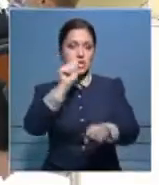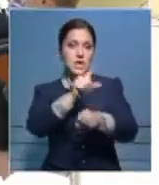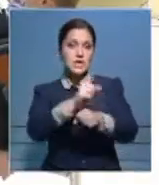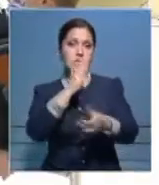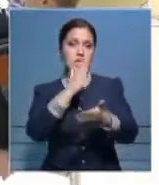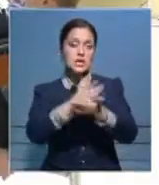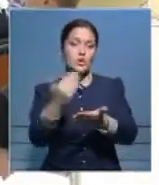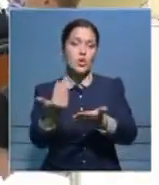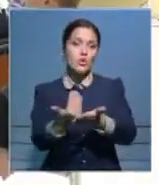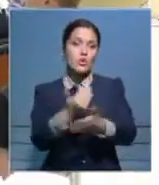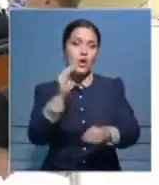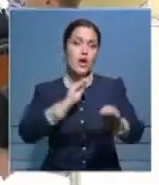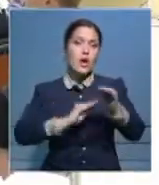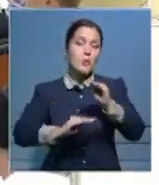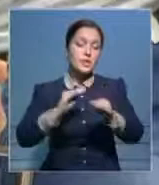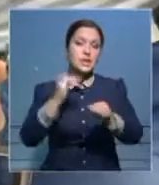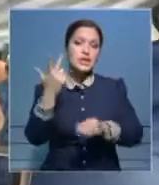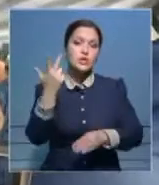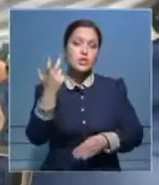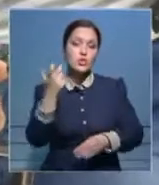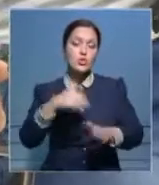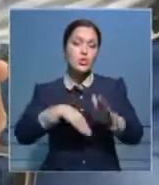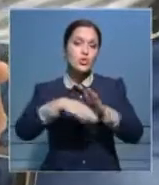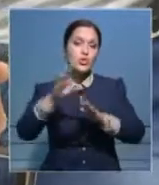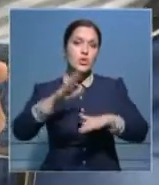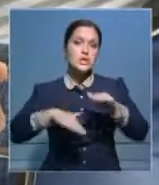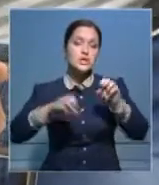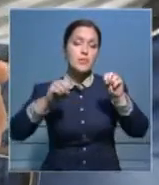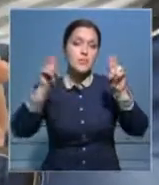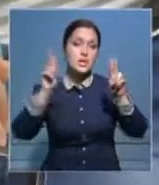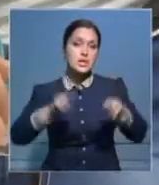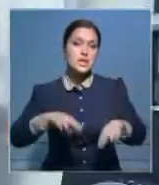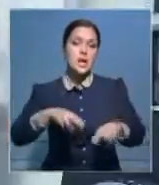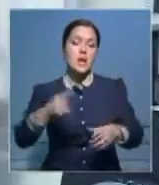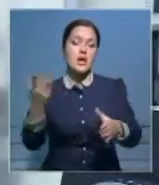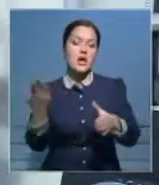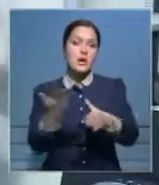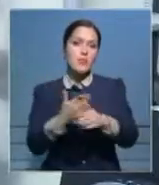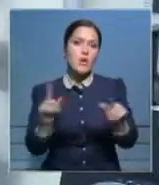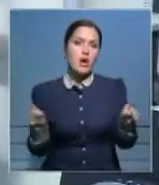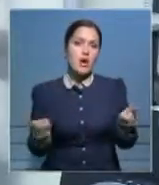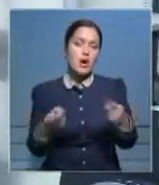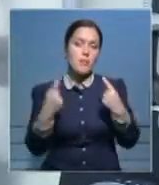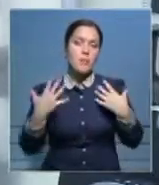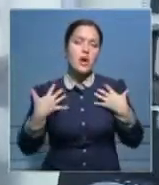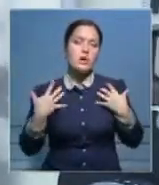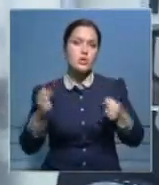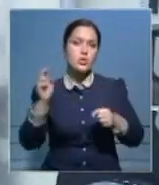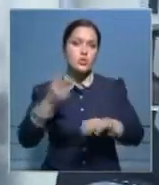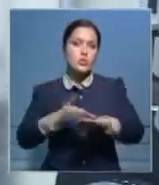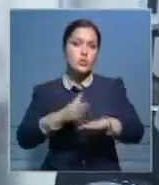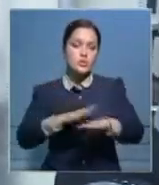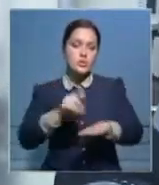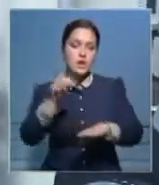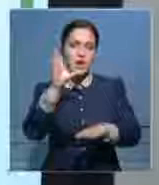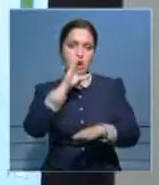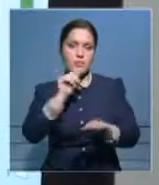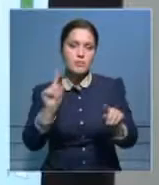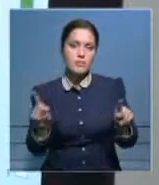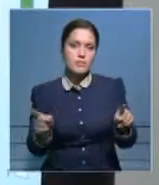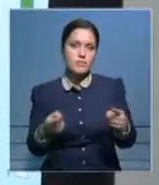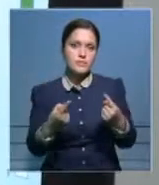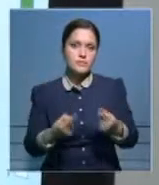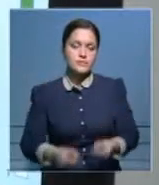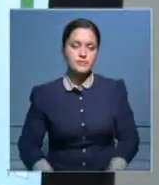Инновационные медицинские аппараты и более 300 лучших врачей помогают вернуть вкус жизни тем, кого раньше считали тяжелыми и безнадежными